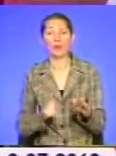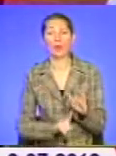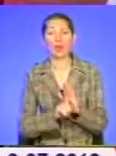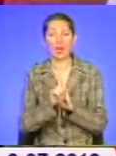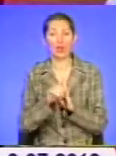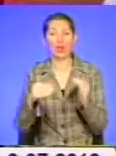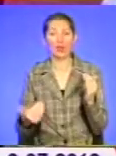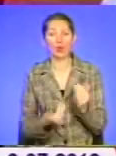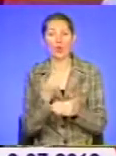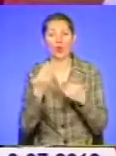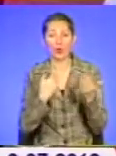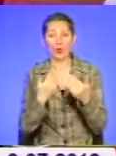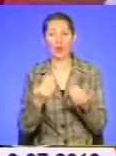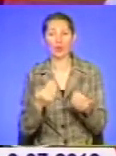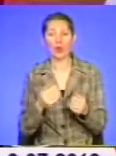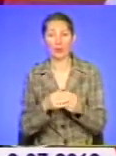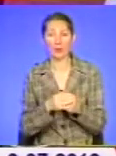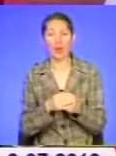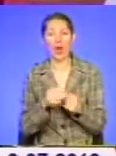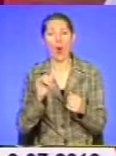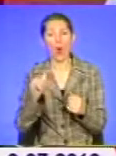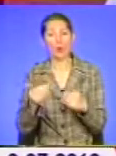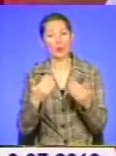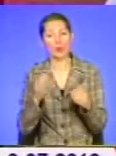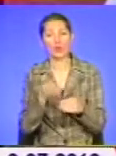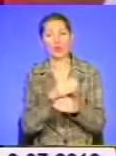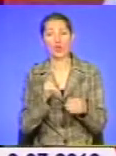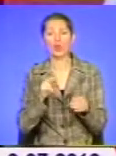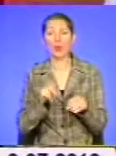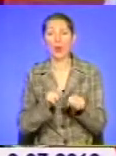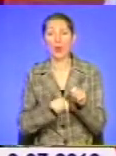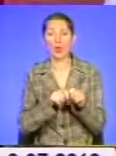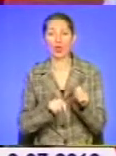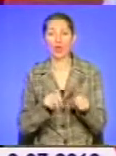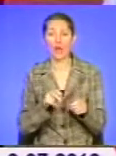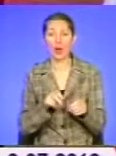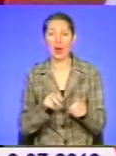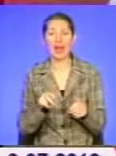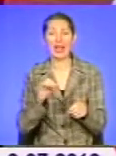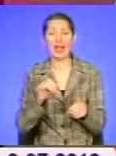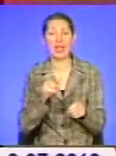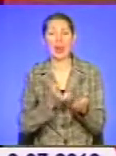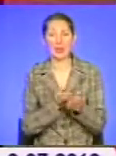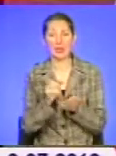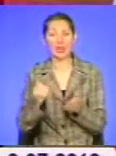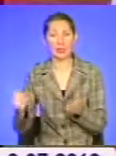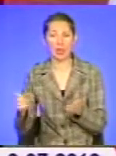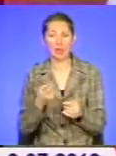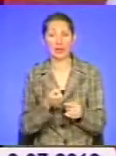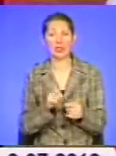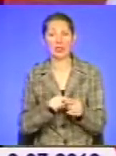відносини у спілкуванні між податковою та платниками податків, що це ще є один крок у